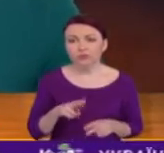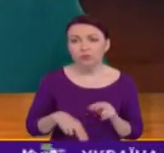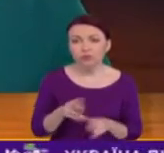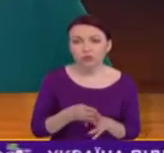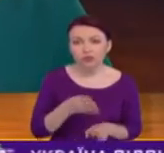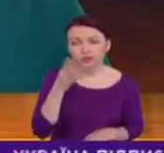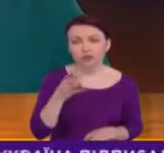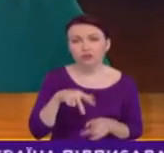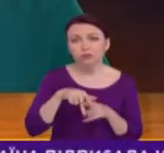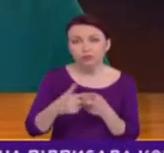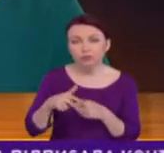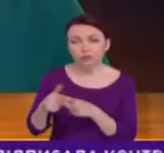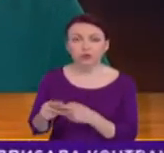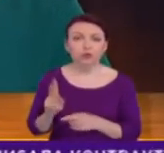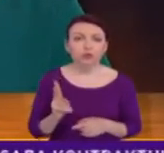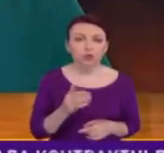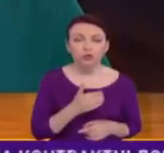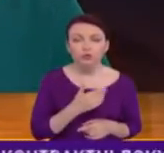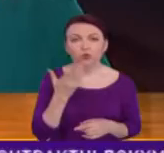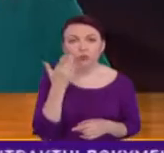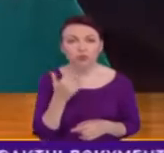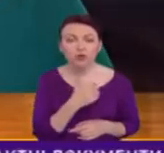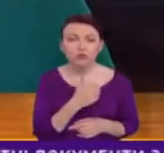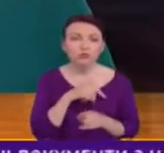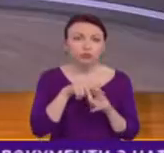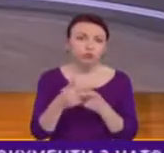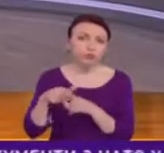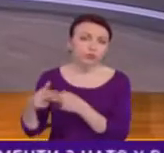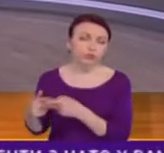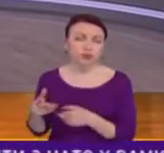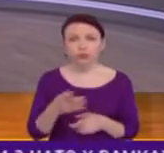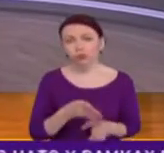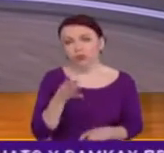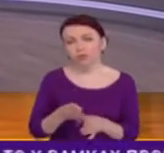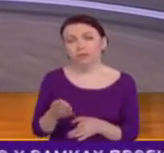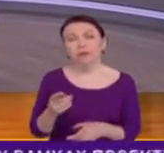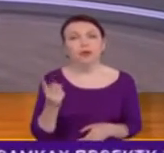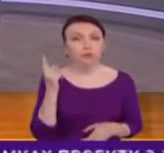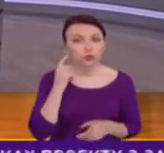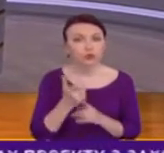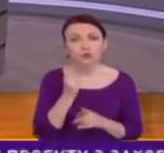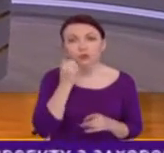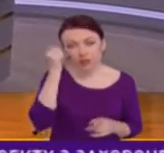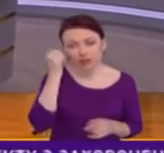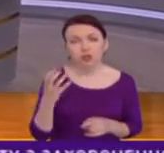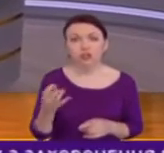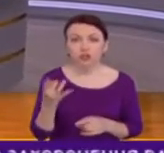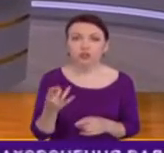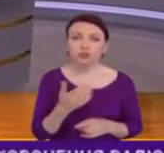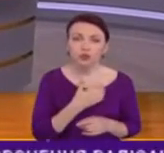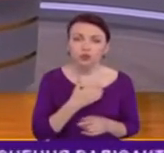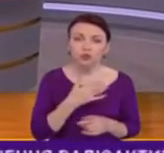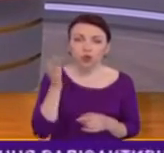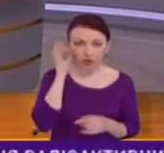будівель, які будувалися, хто захотів і коли захотів, як захотів. Так, пане Сергію, почули. Дуже дякую. Я ще раз хочу нагадати, що ми